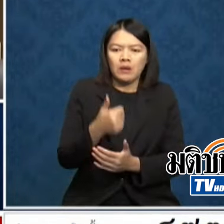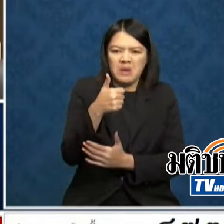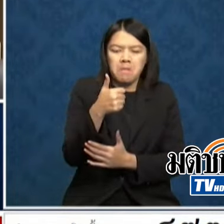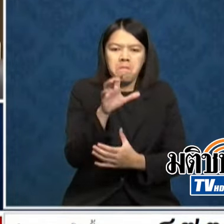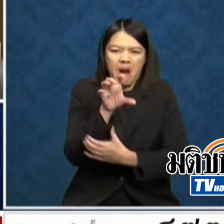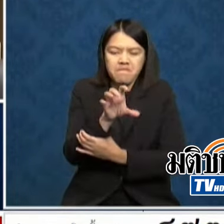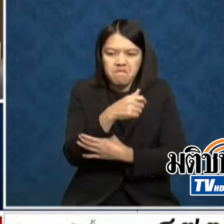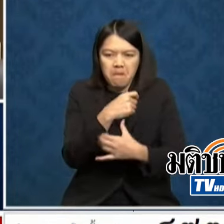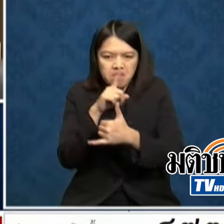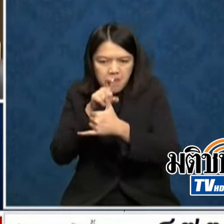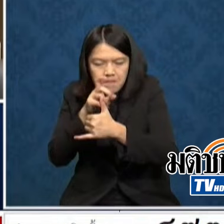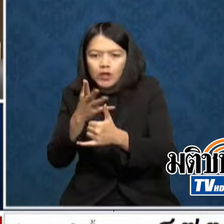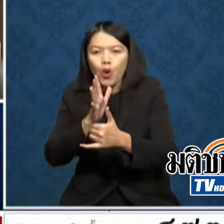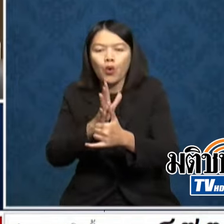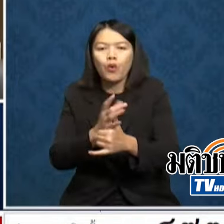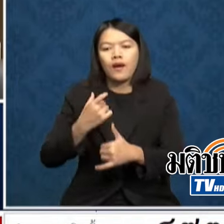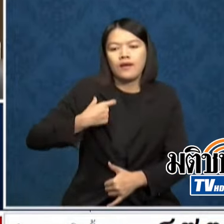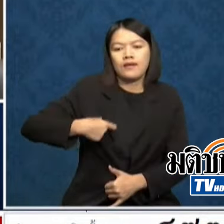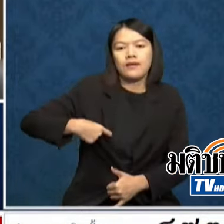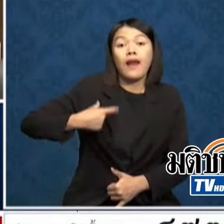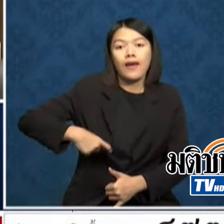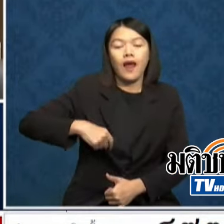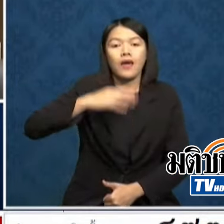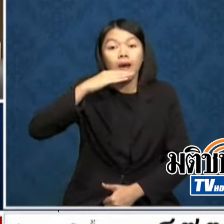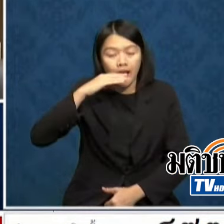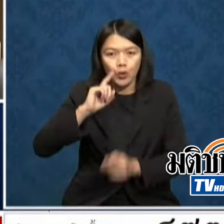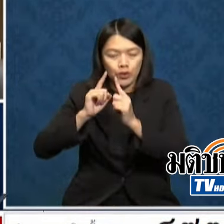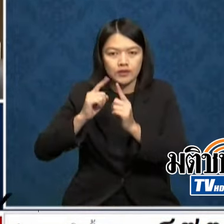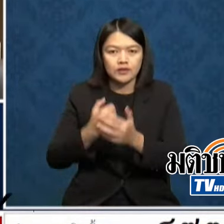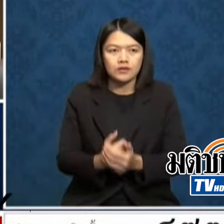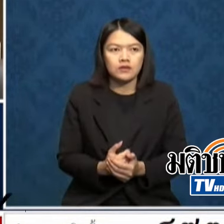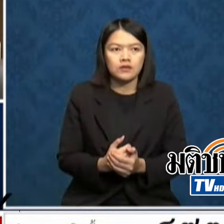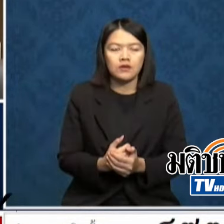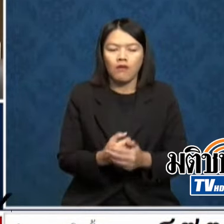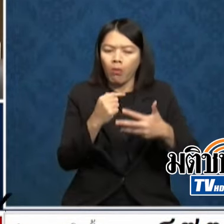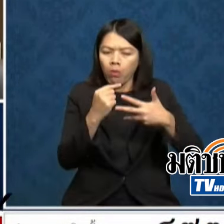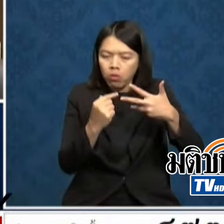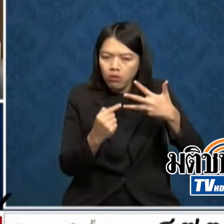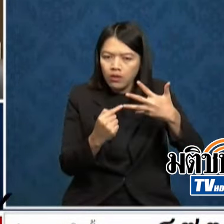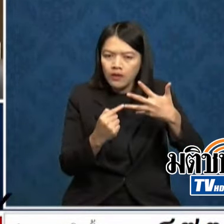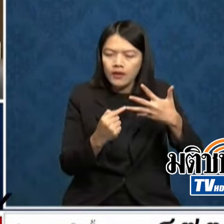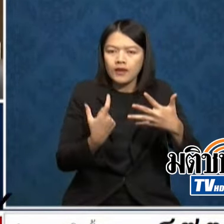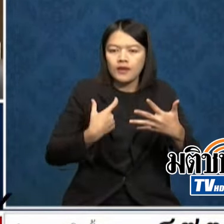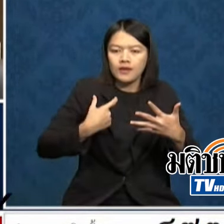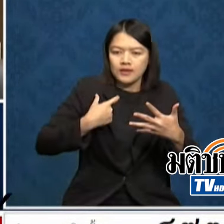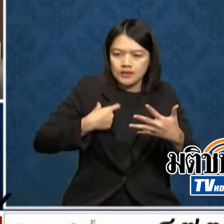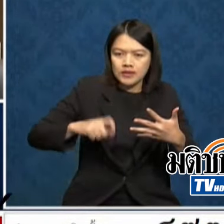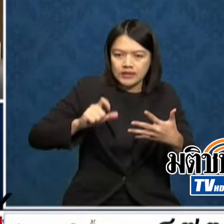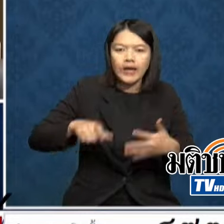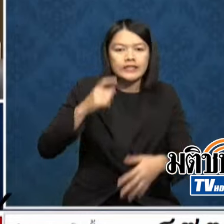ไต่สวนอะไรก็เป็นเรื่องของทนายก็ดำเนินได้ก็มีหลายคดีที่เป็นในรูปนี้คือศาล